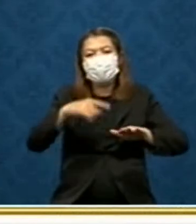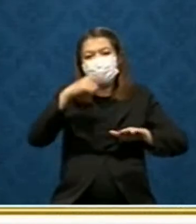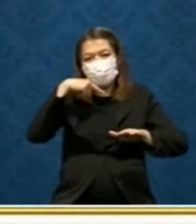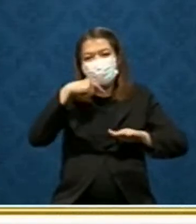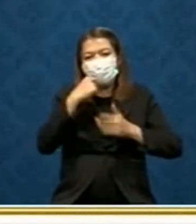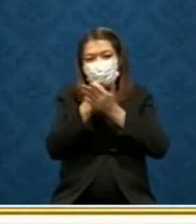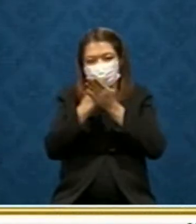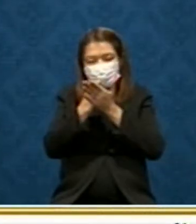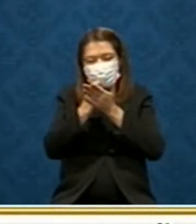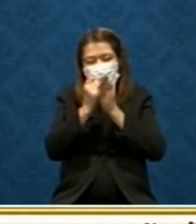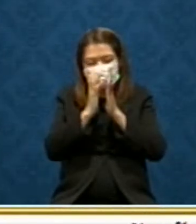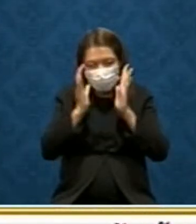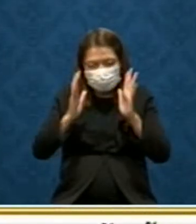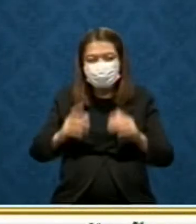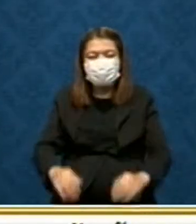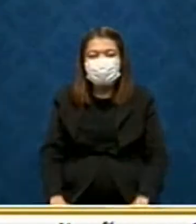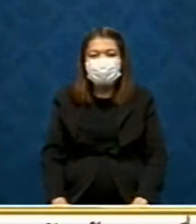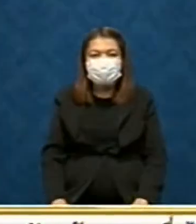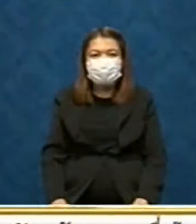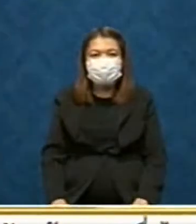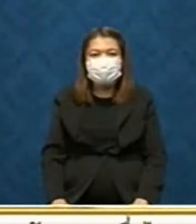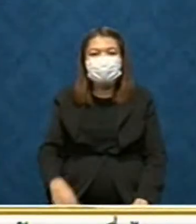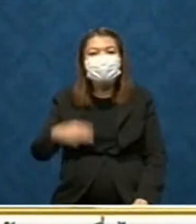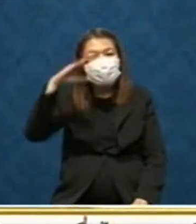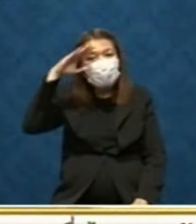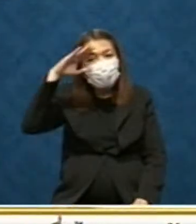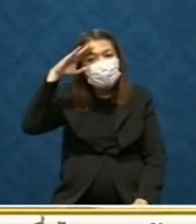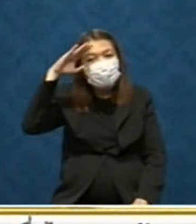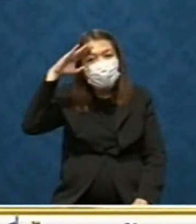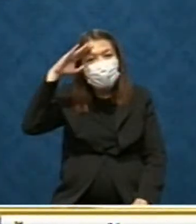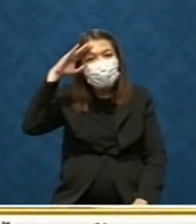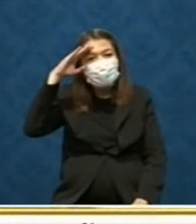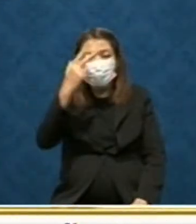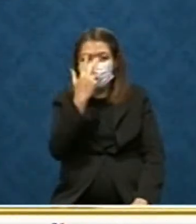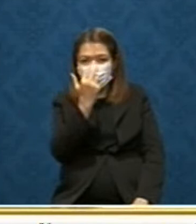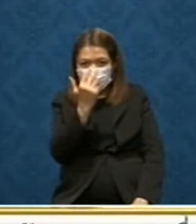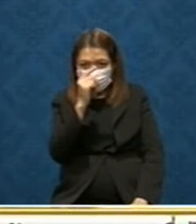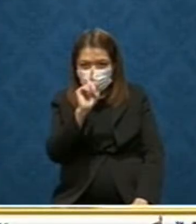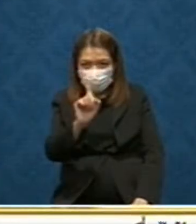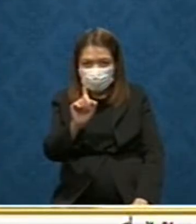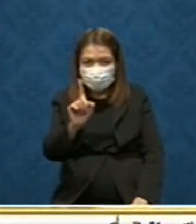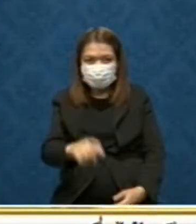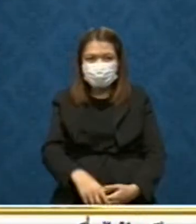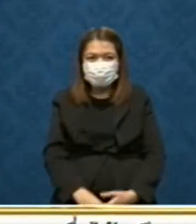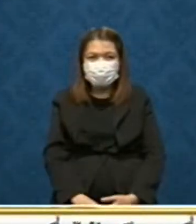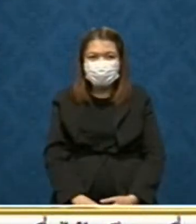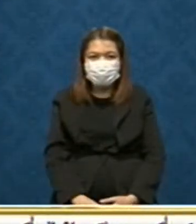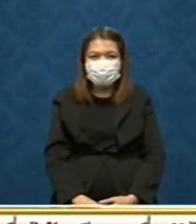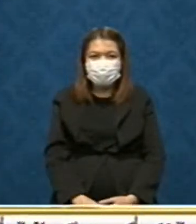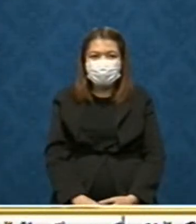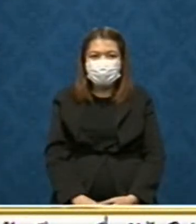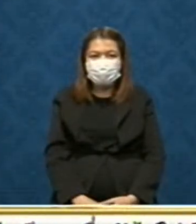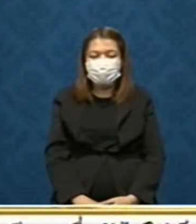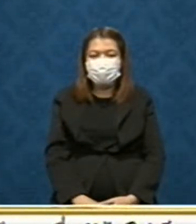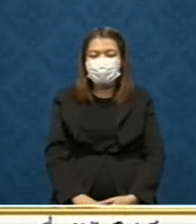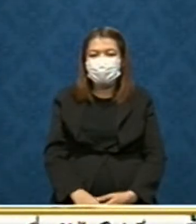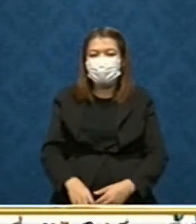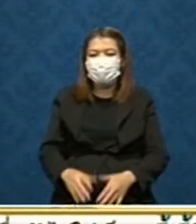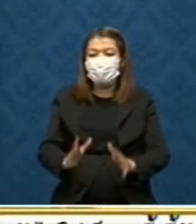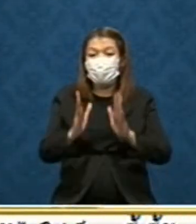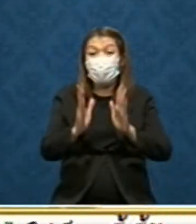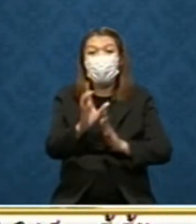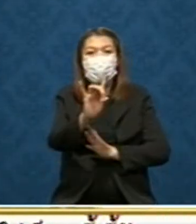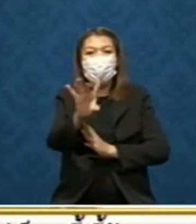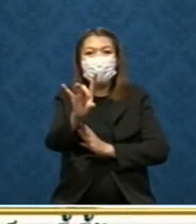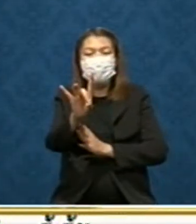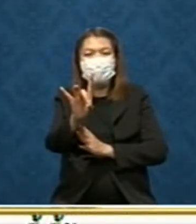ดีจอะท่านเกรณ์ทะหารี่ ท่านดูดๆ ท่านได้ไปอ่ะ ร้อยคนนะ